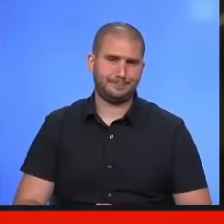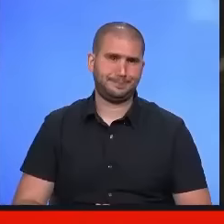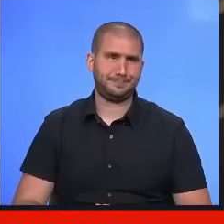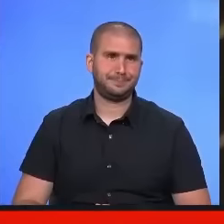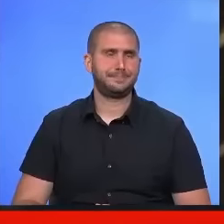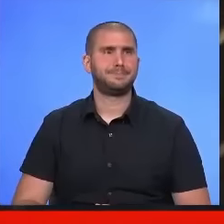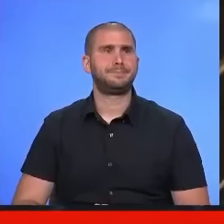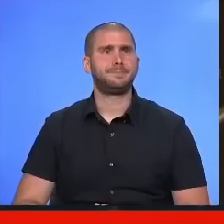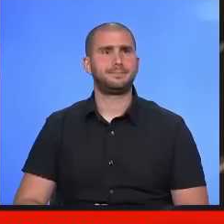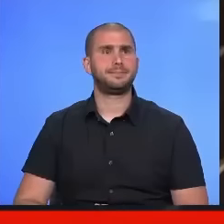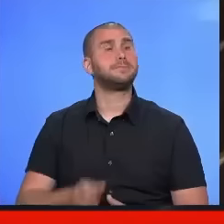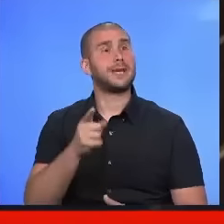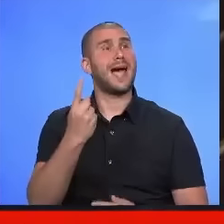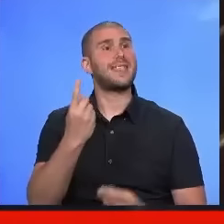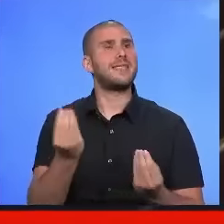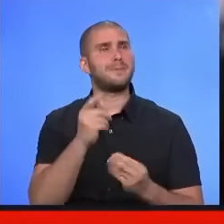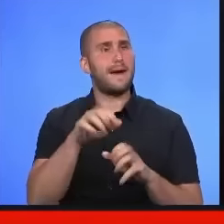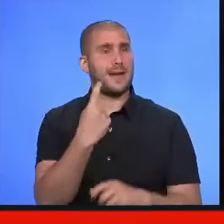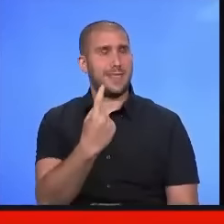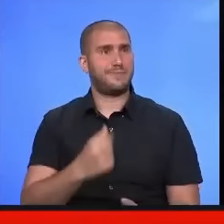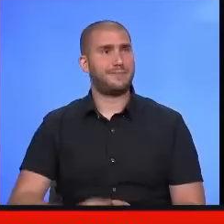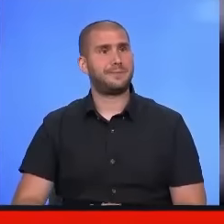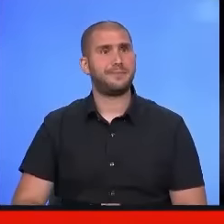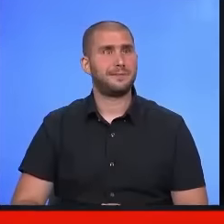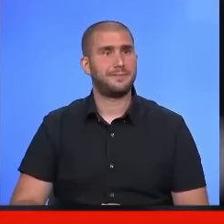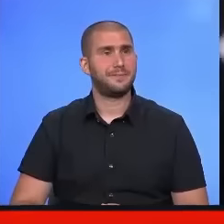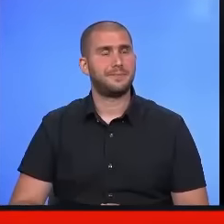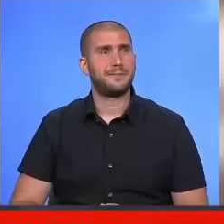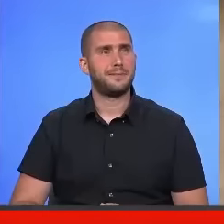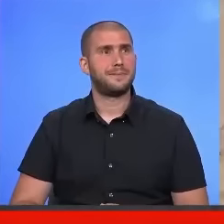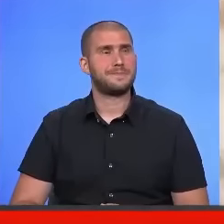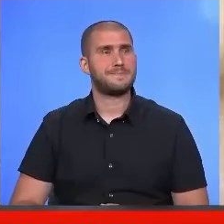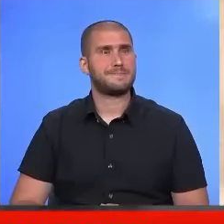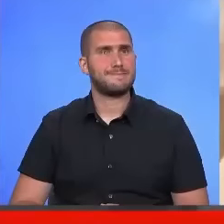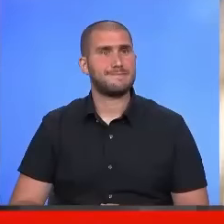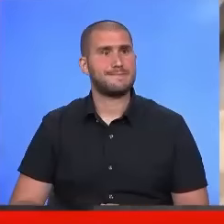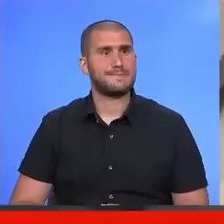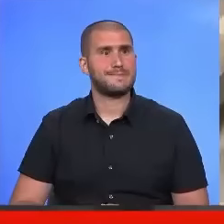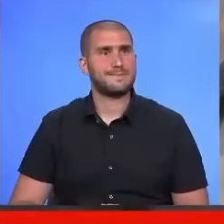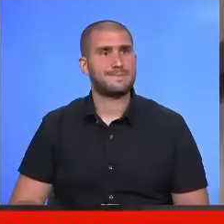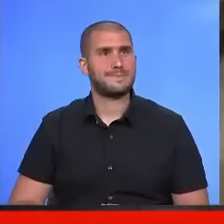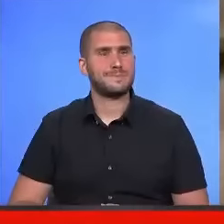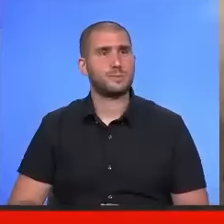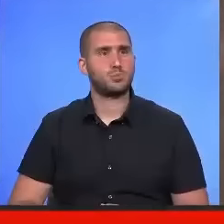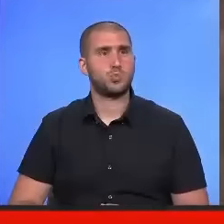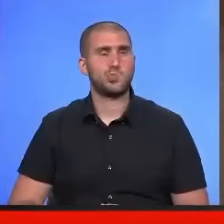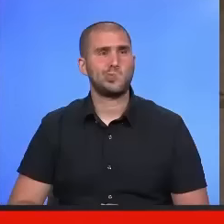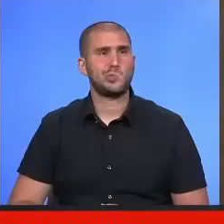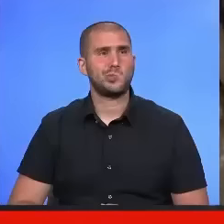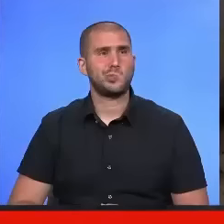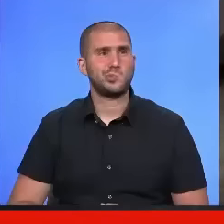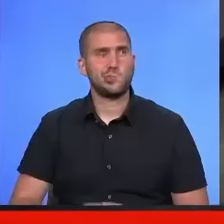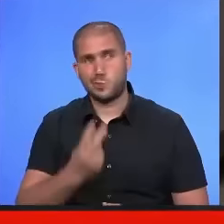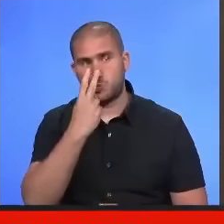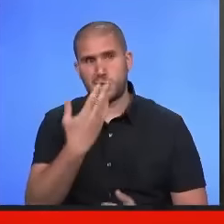נכון זה אחד הדברים הכלב הזה בוא אליי בוא בוא בוא בוא בוא תראה איזה